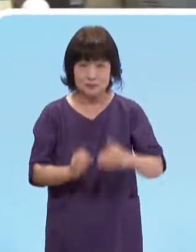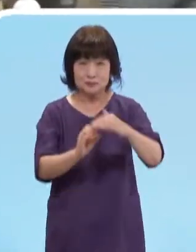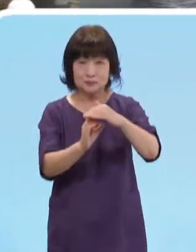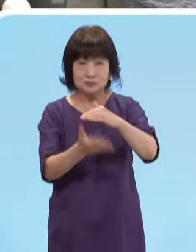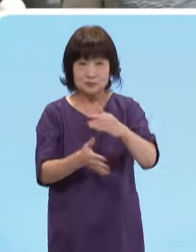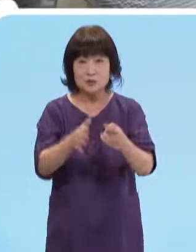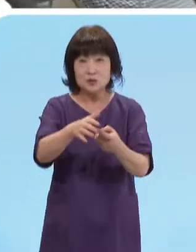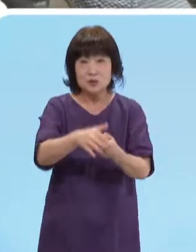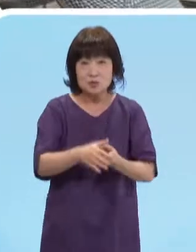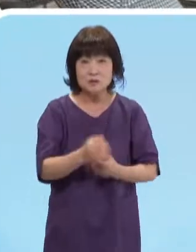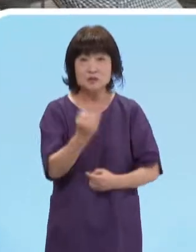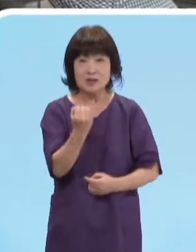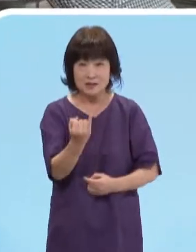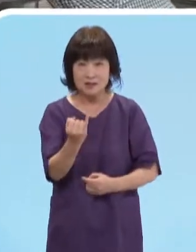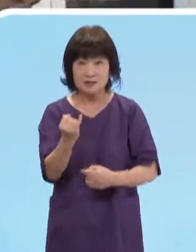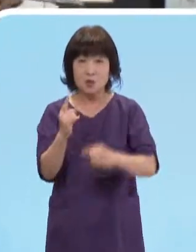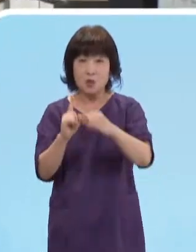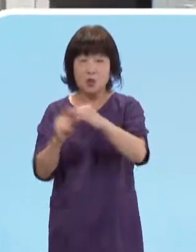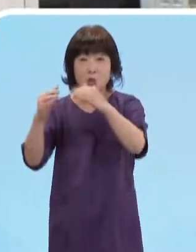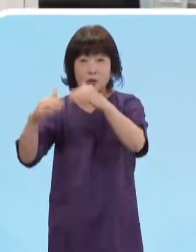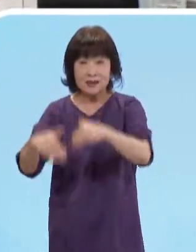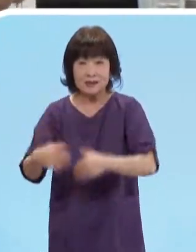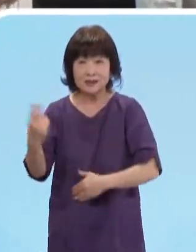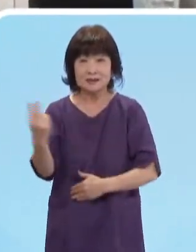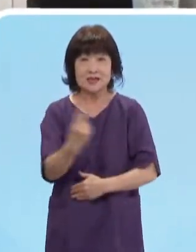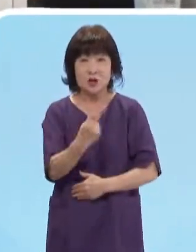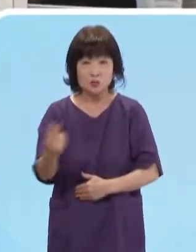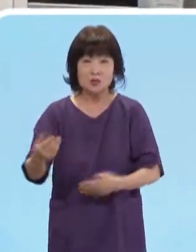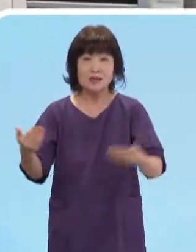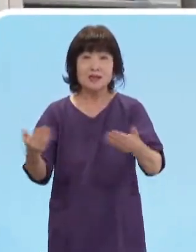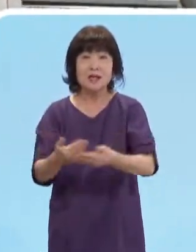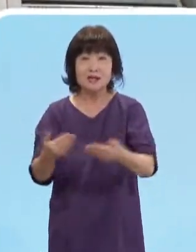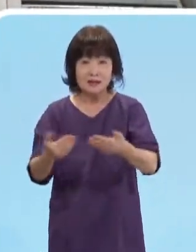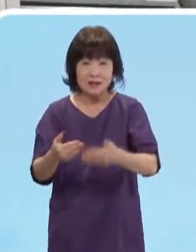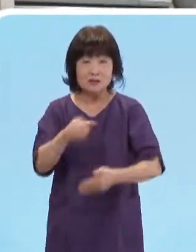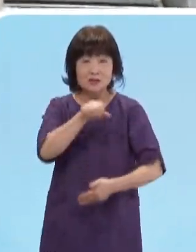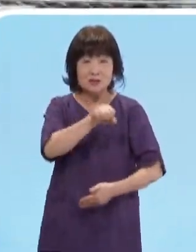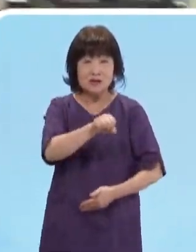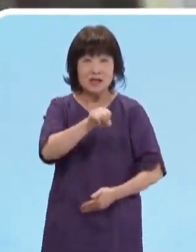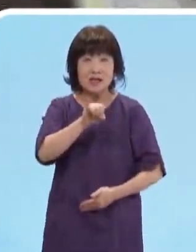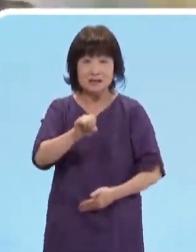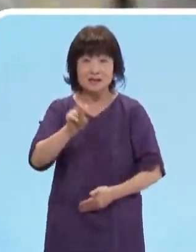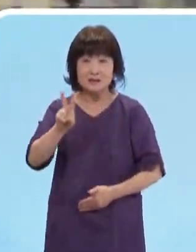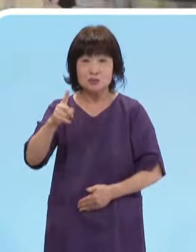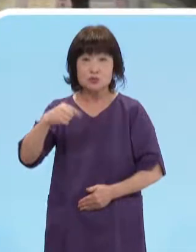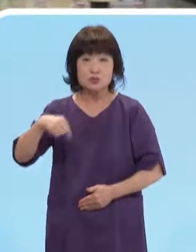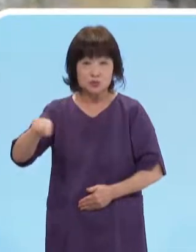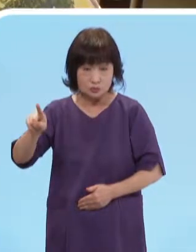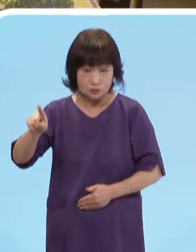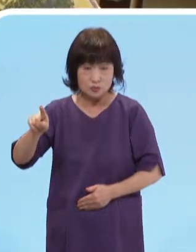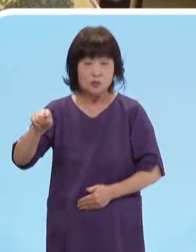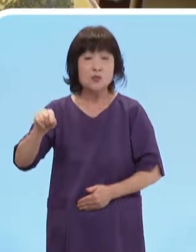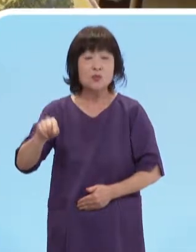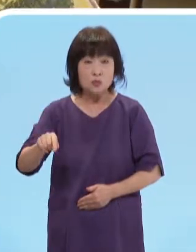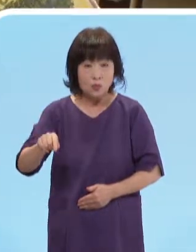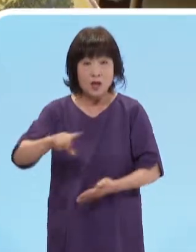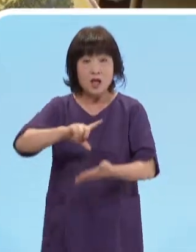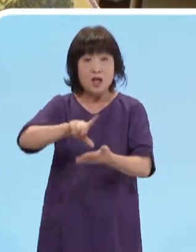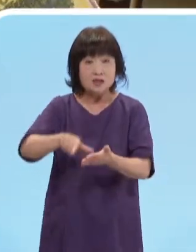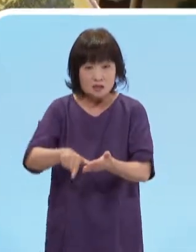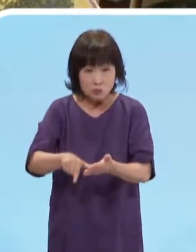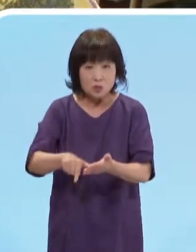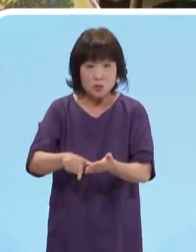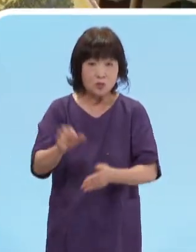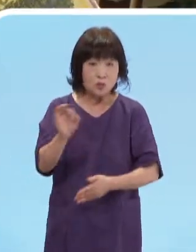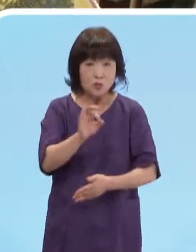藤村彩さんと中谷渚さんが働く企業組合彩雲は山田錦の館を拠点に